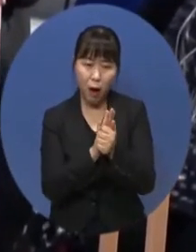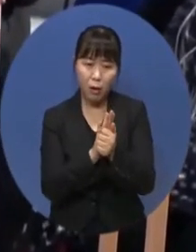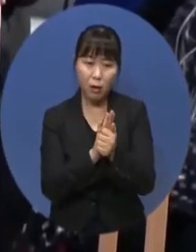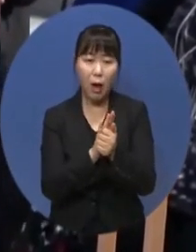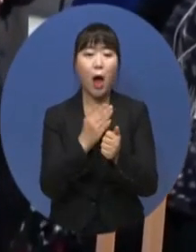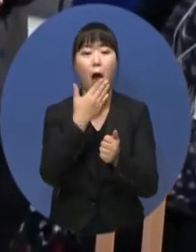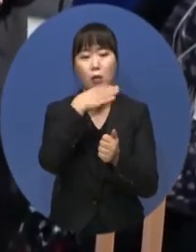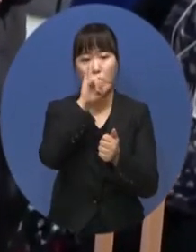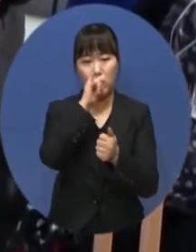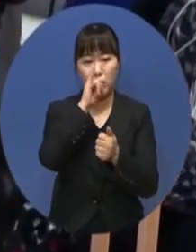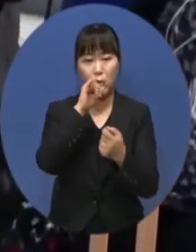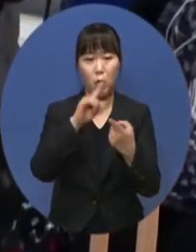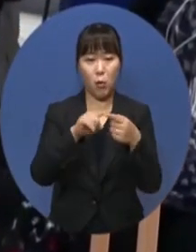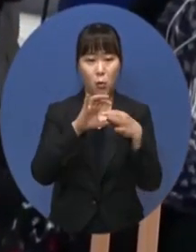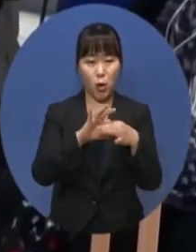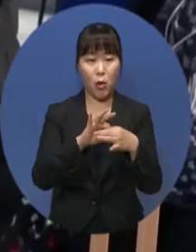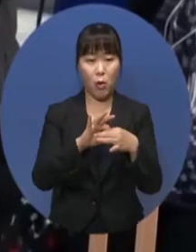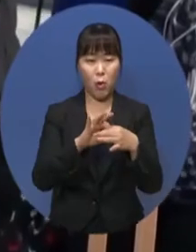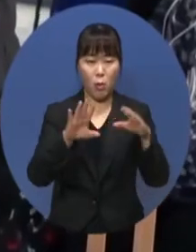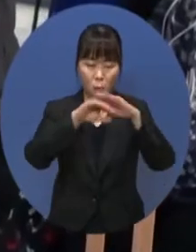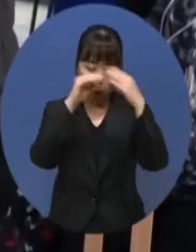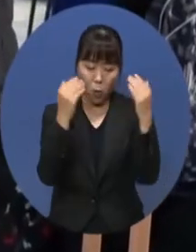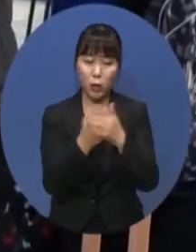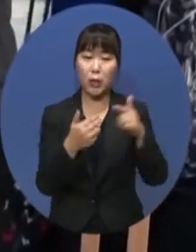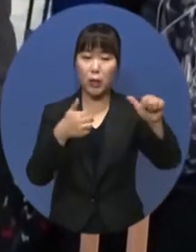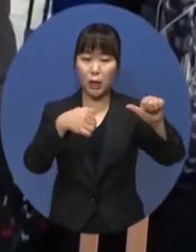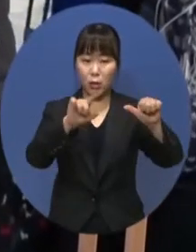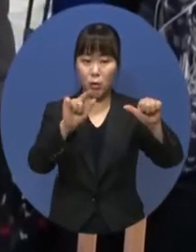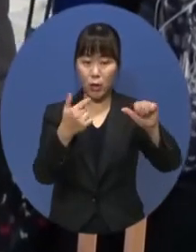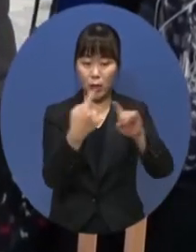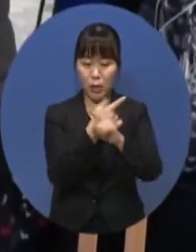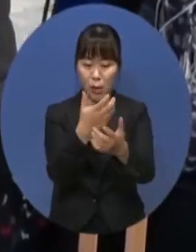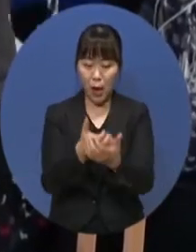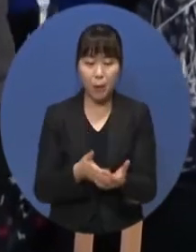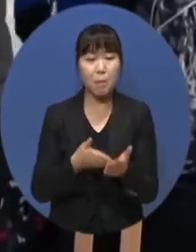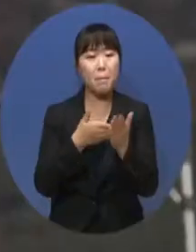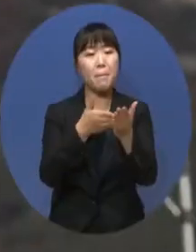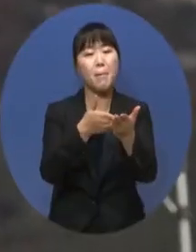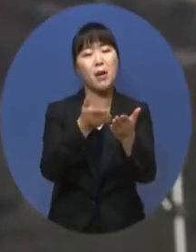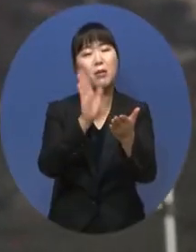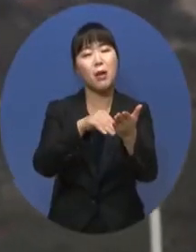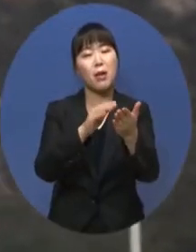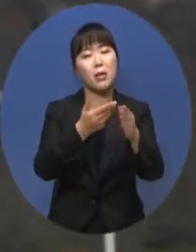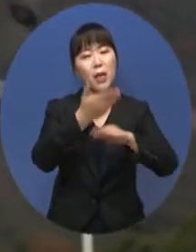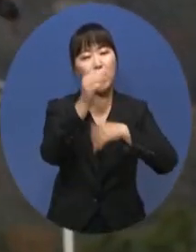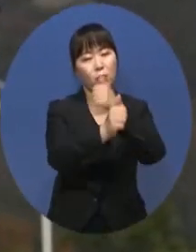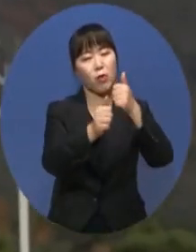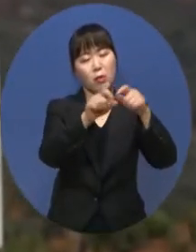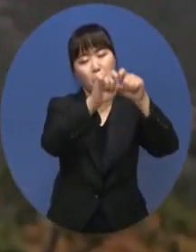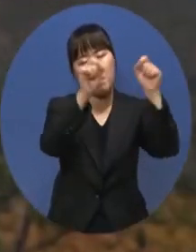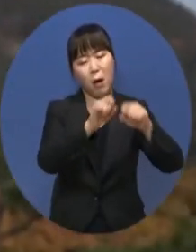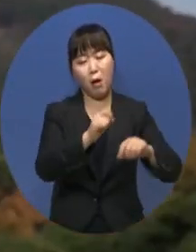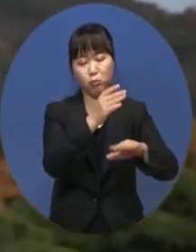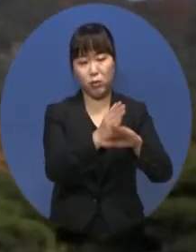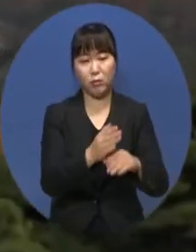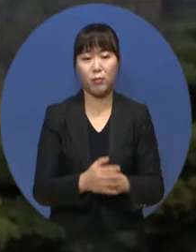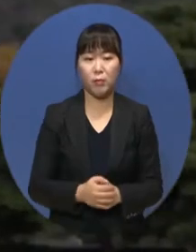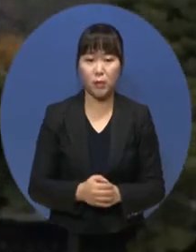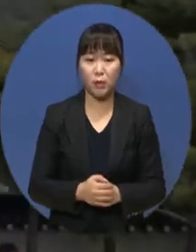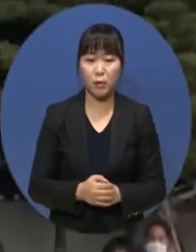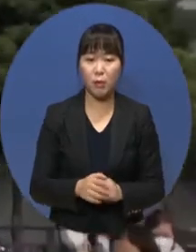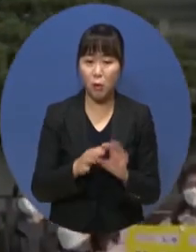있도록 하는 내용을 골자로 한 모두 5건의 개정안이 올라왔지만 상임위에서 계류 중입니다. 이에